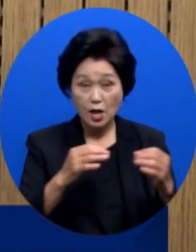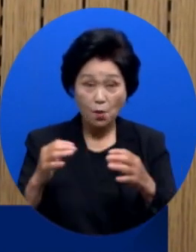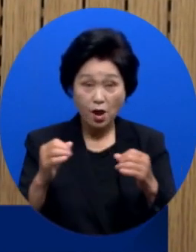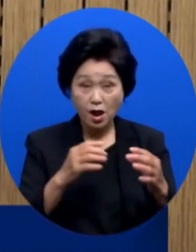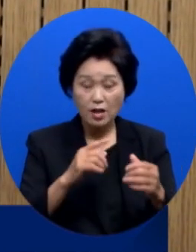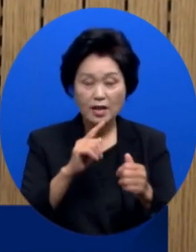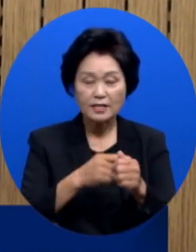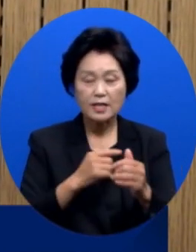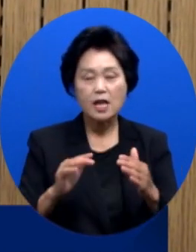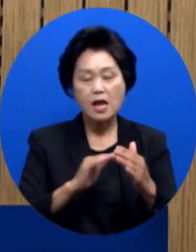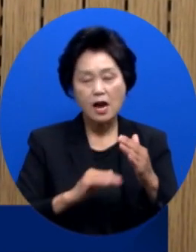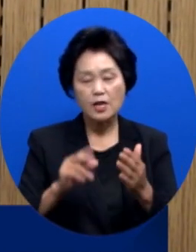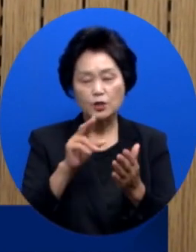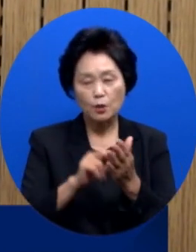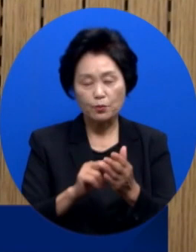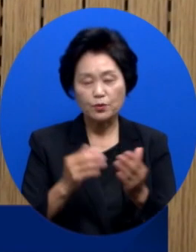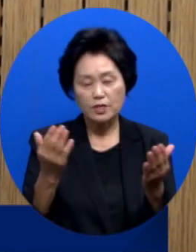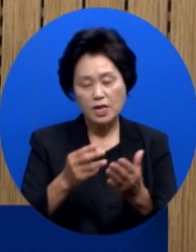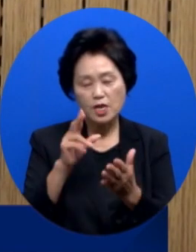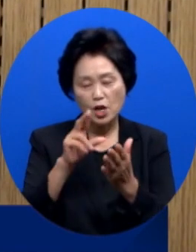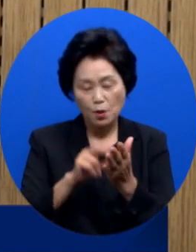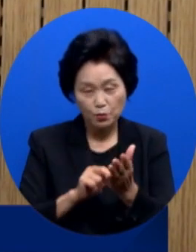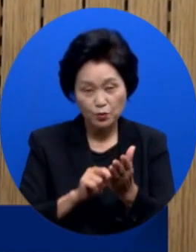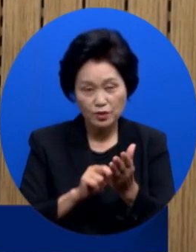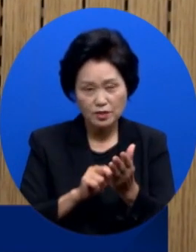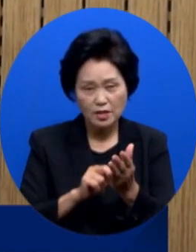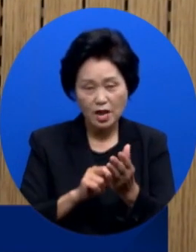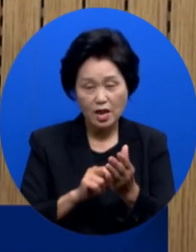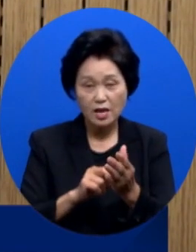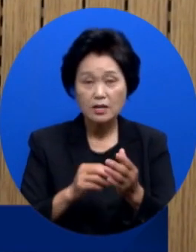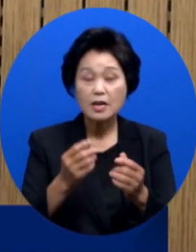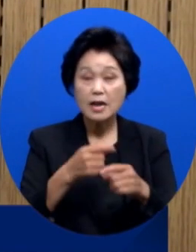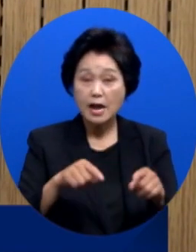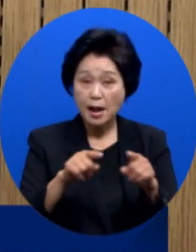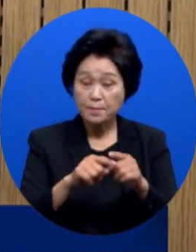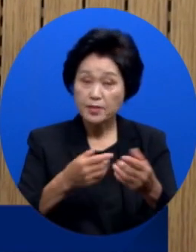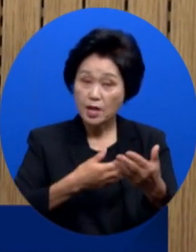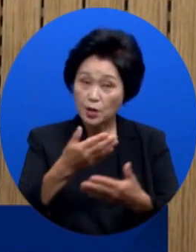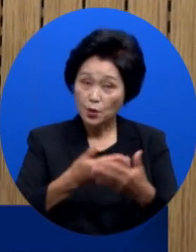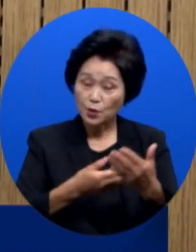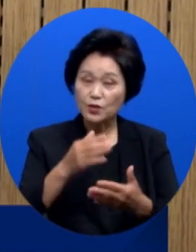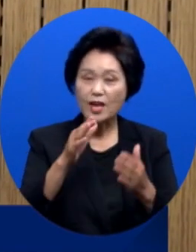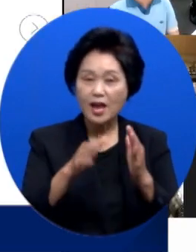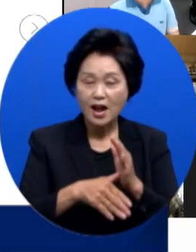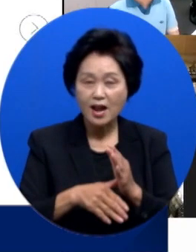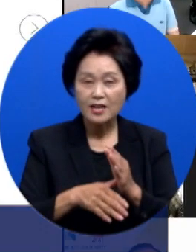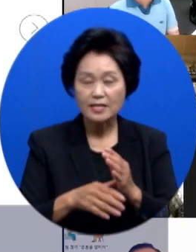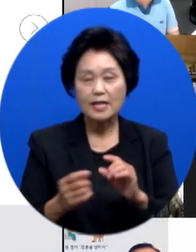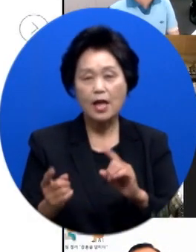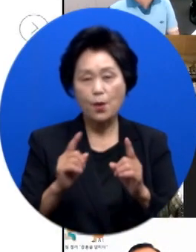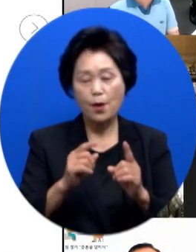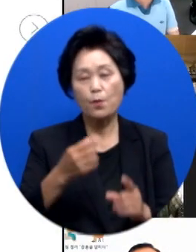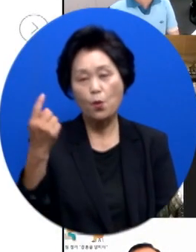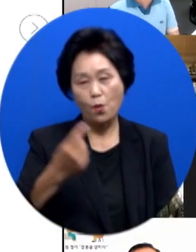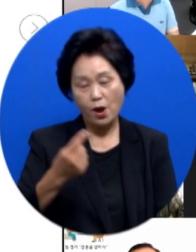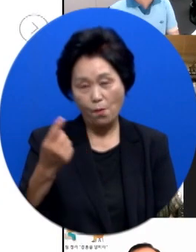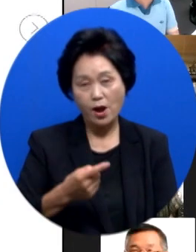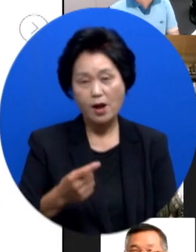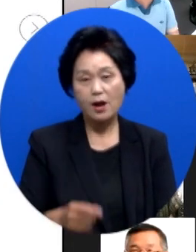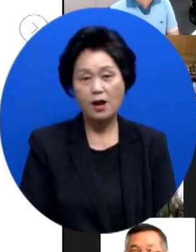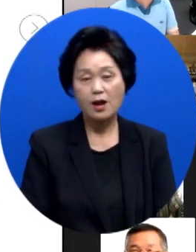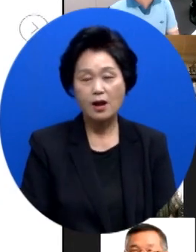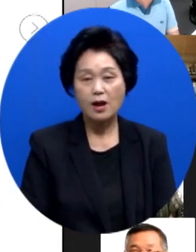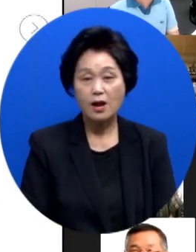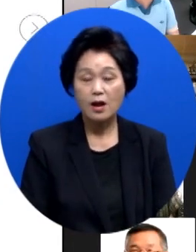경험하게 되었습니다 거제 들은 계속해서 2 부 클럽을 확대한 생각을 가지고 있고요 시대적 환경적